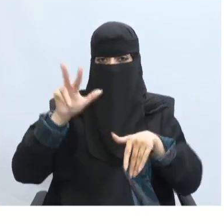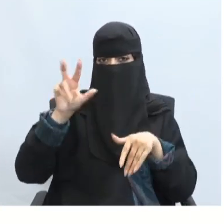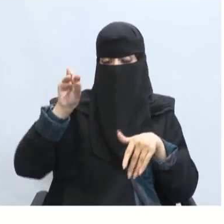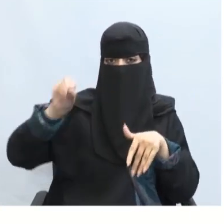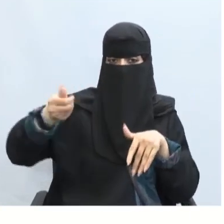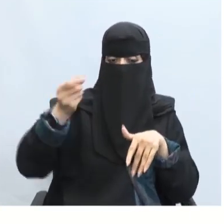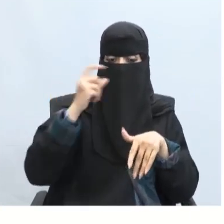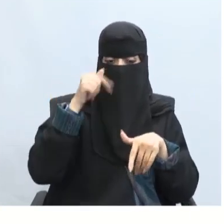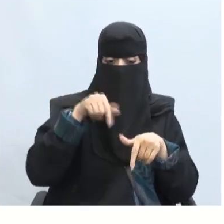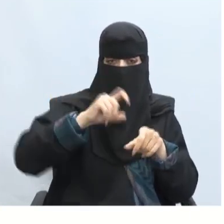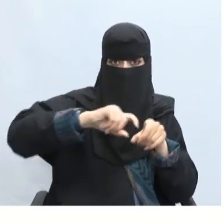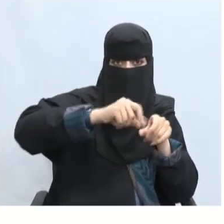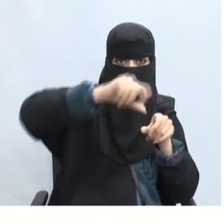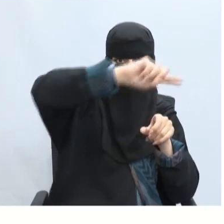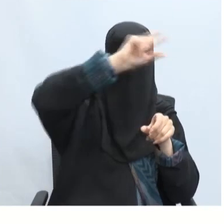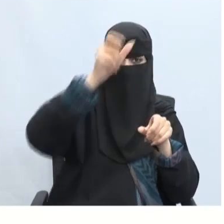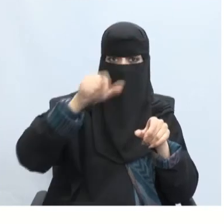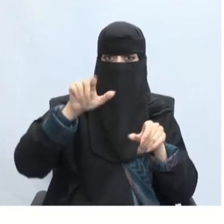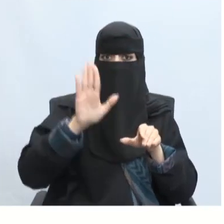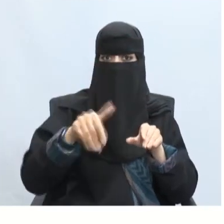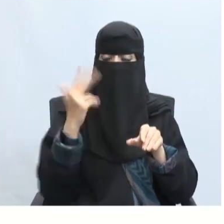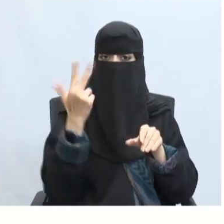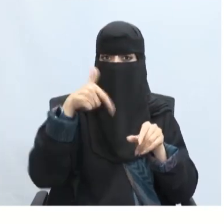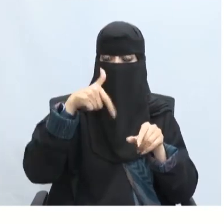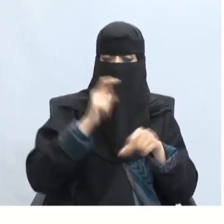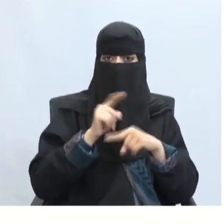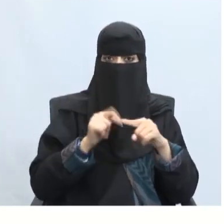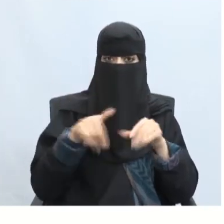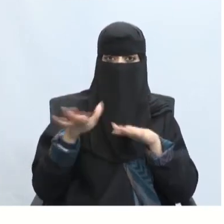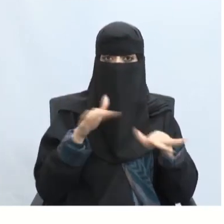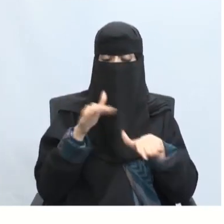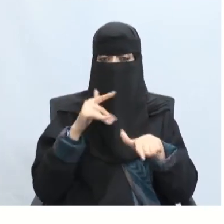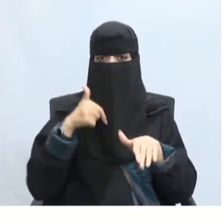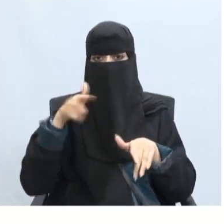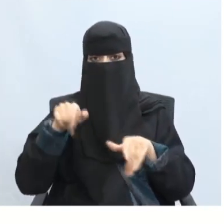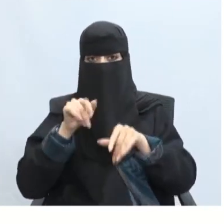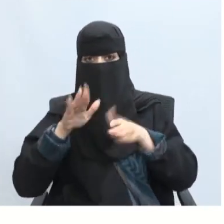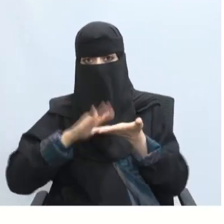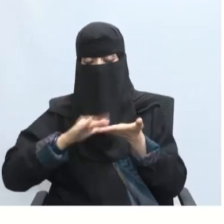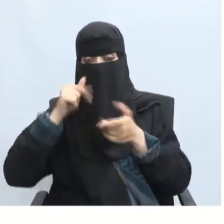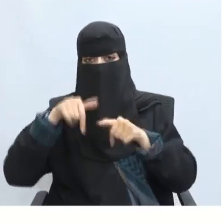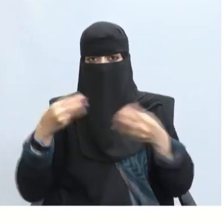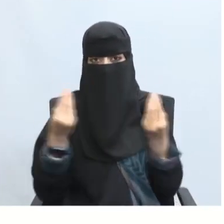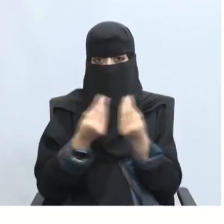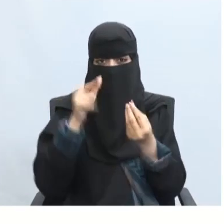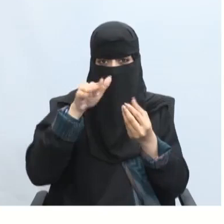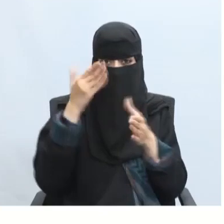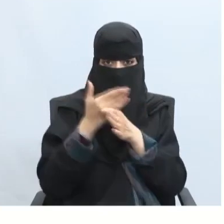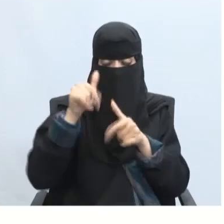تقريبا كما هو واضح معنا 80% من الزلازل الارض ضمن حزام المحيط